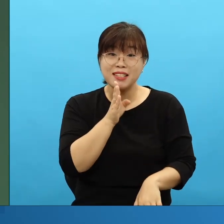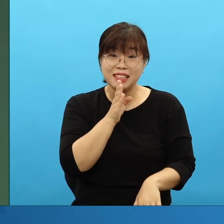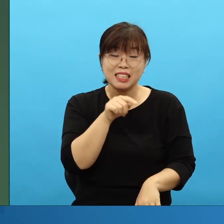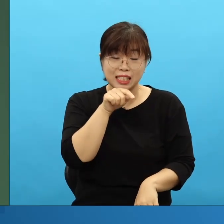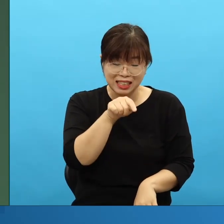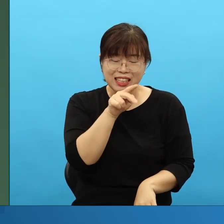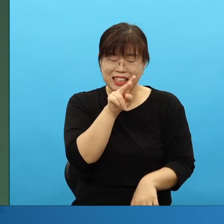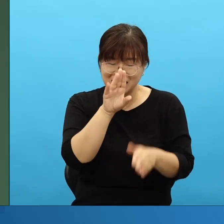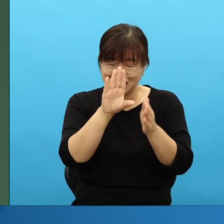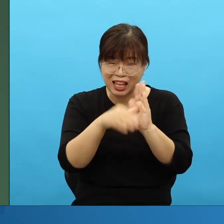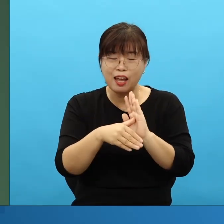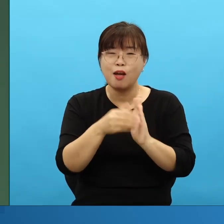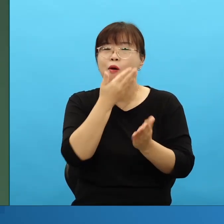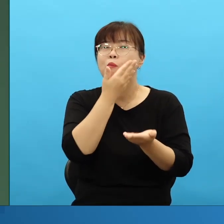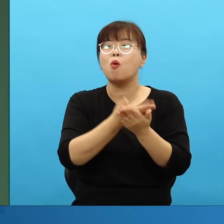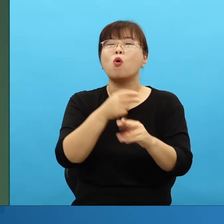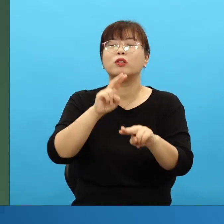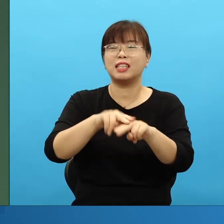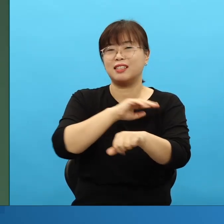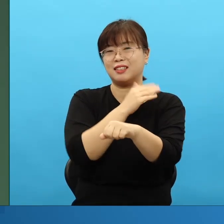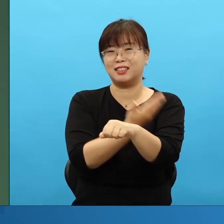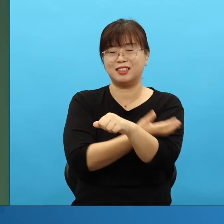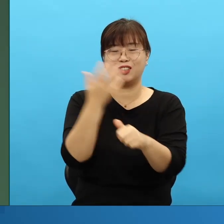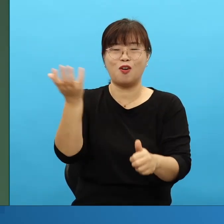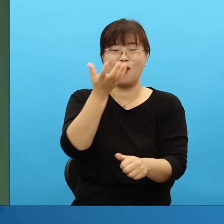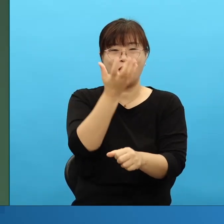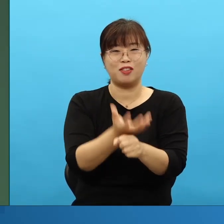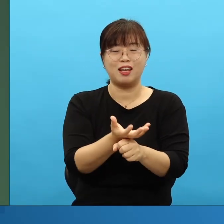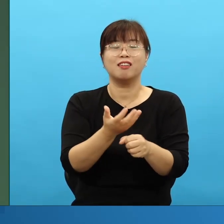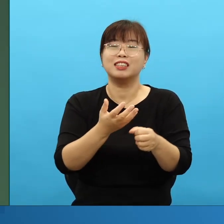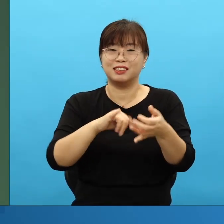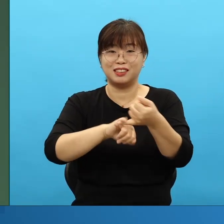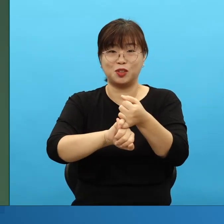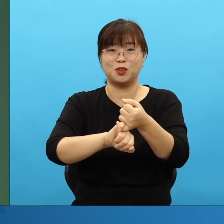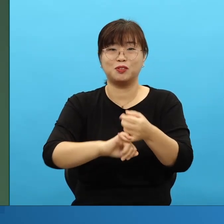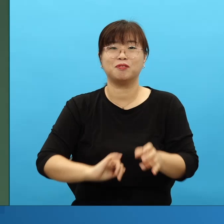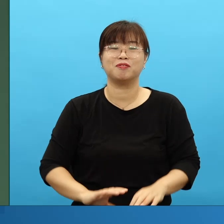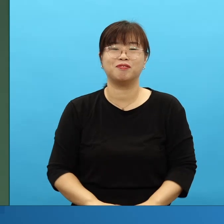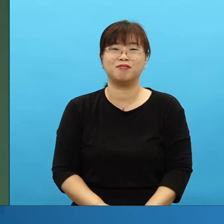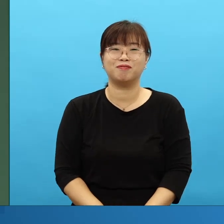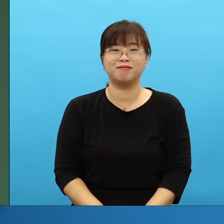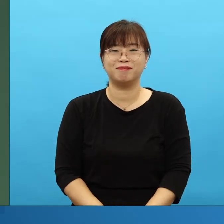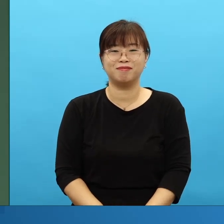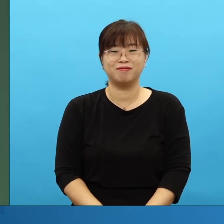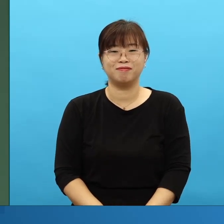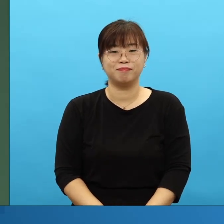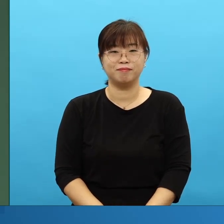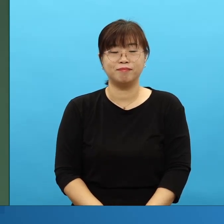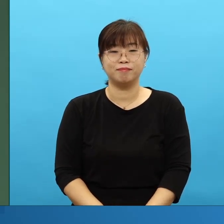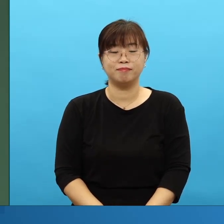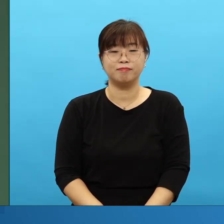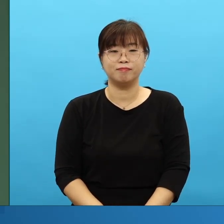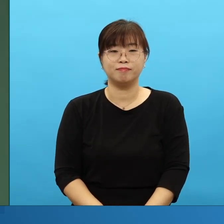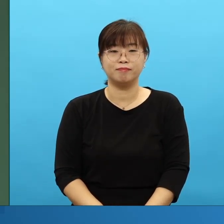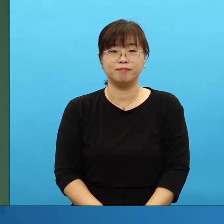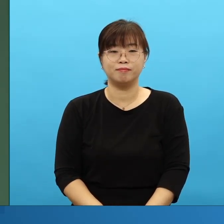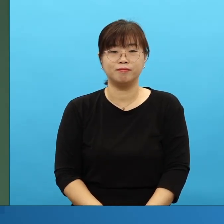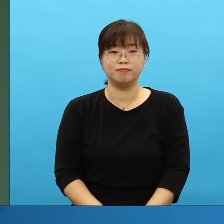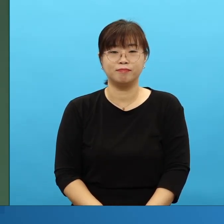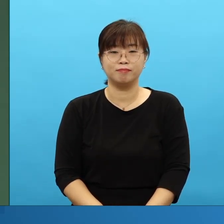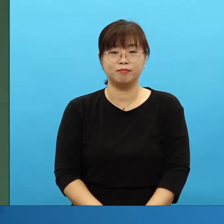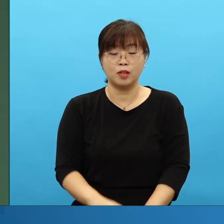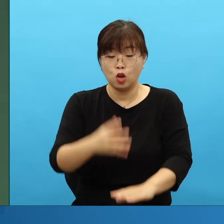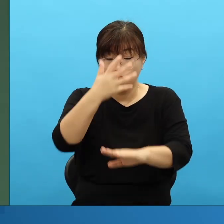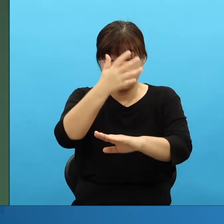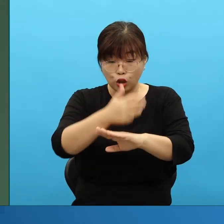of God. But this church building itself, this place is also a place of worship for God. 그래서 결국 메이슨 전쟁이요.